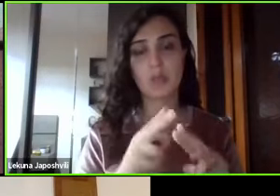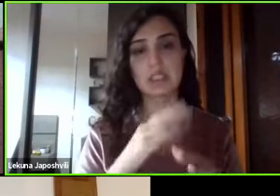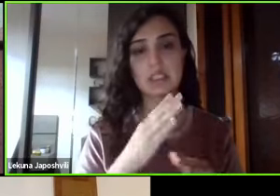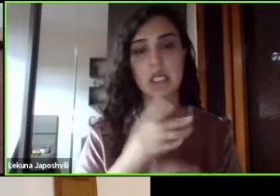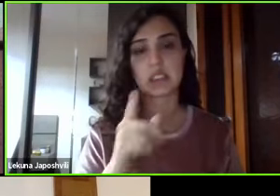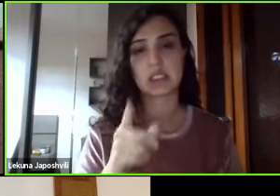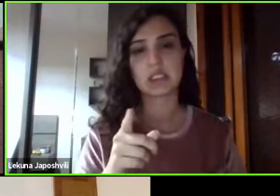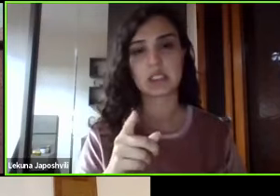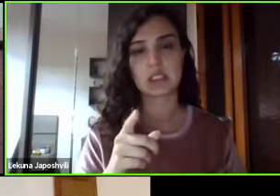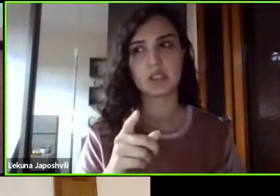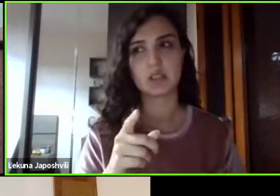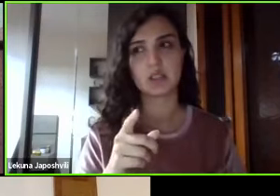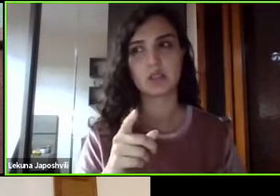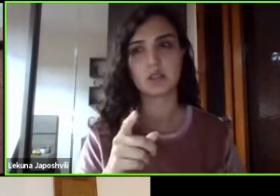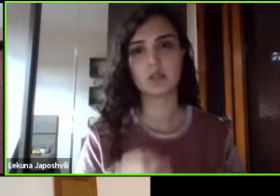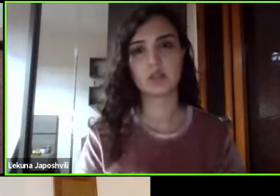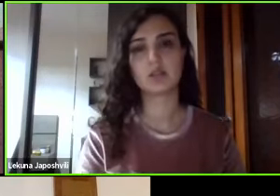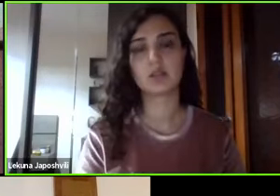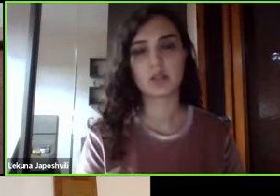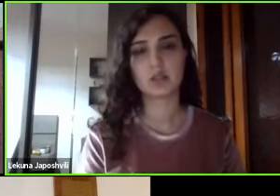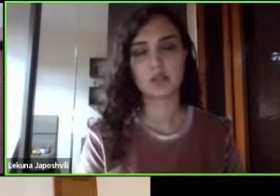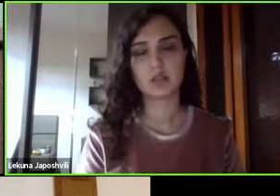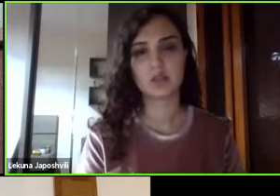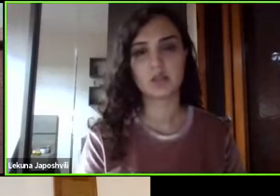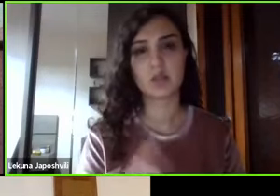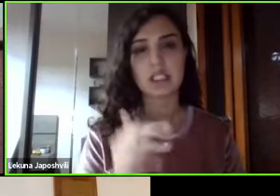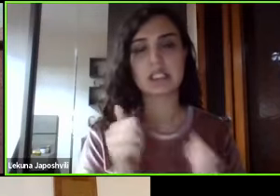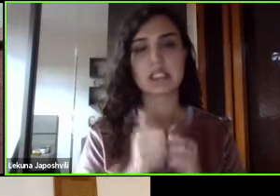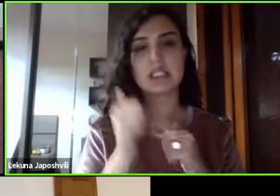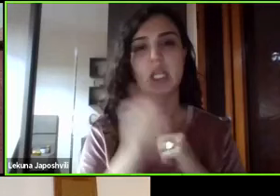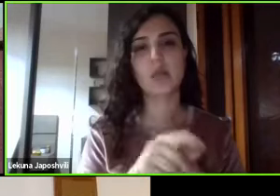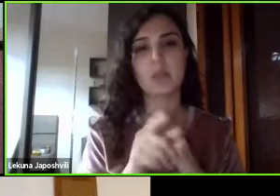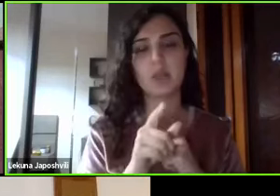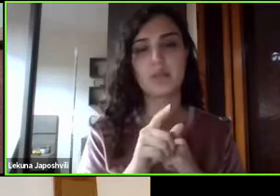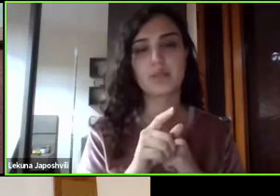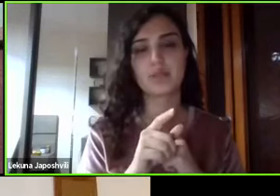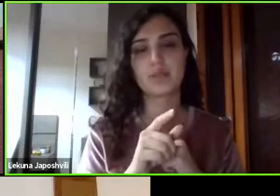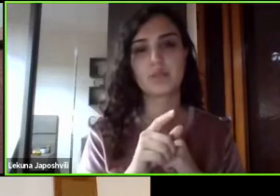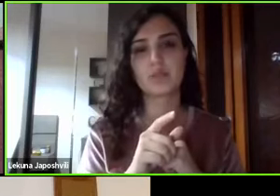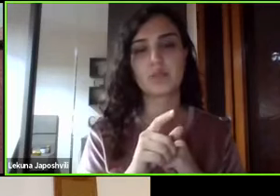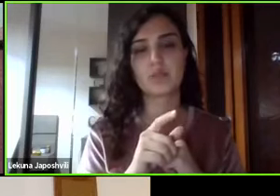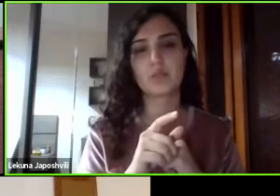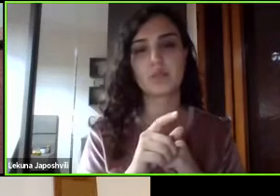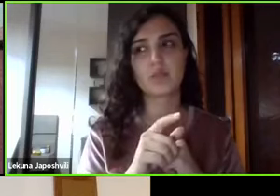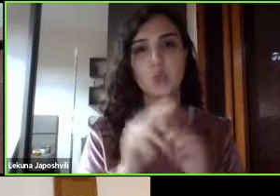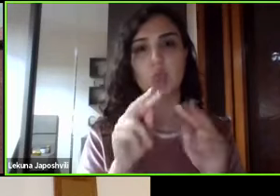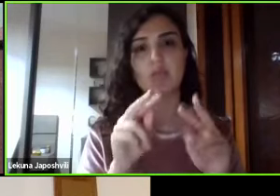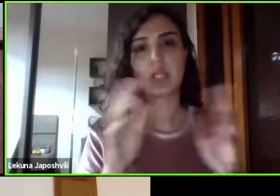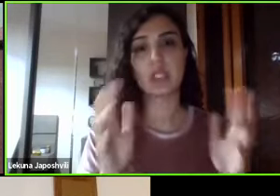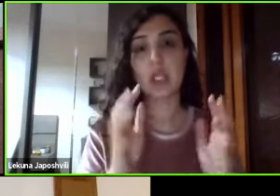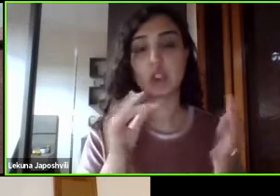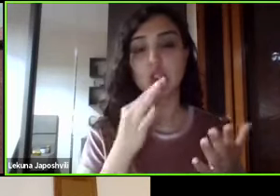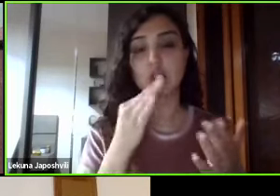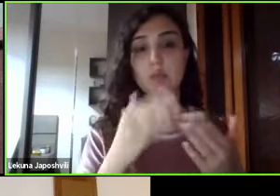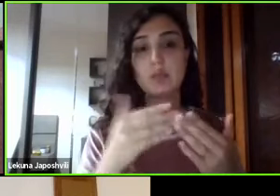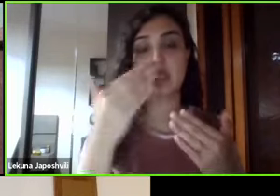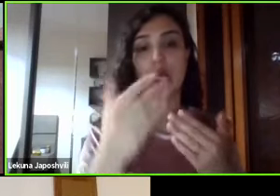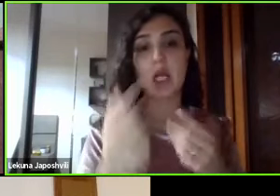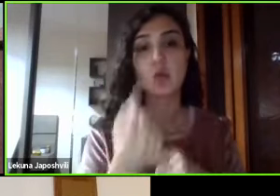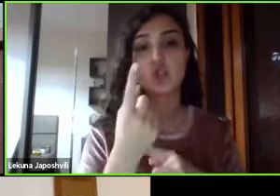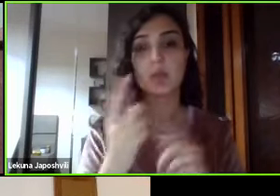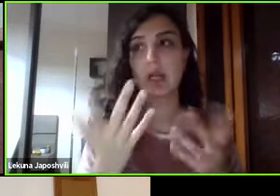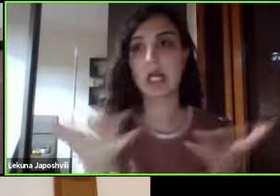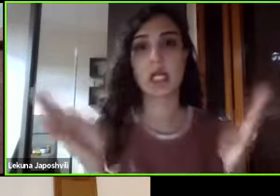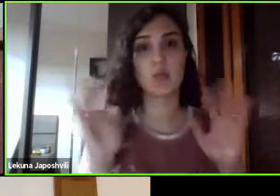რომელიც არის ნაფერები, რომელსაც წინსრებით უვლიან, შემდეგ და აღმოჩნდება